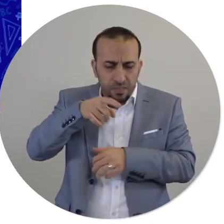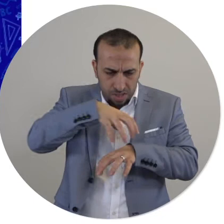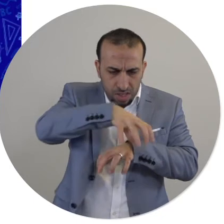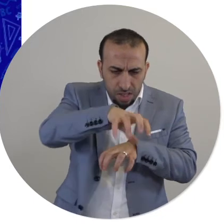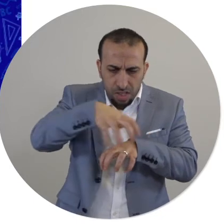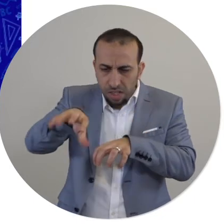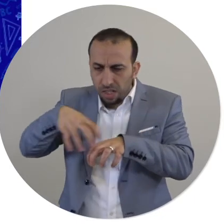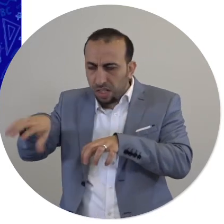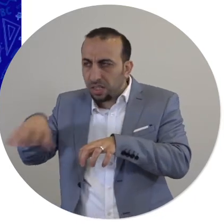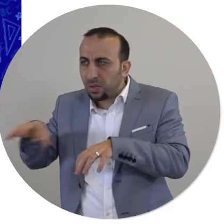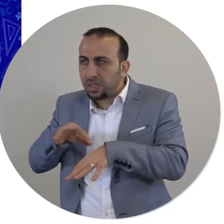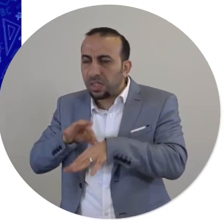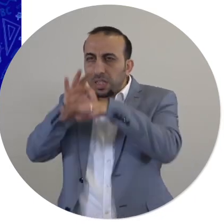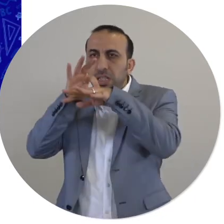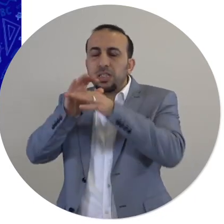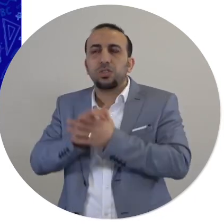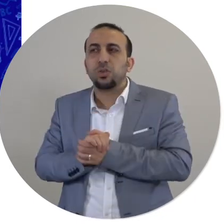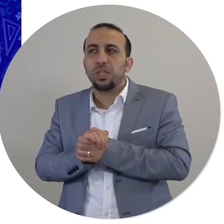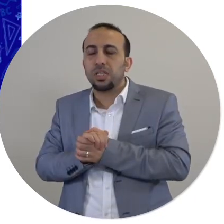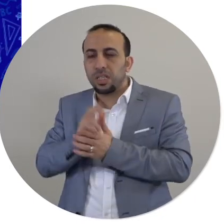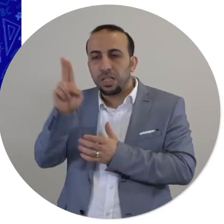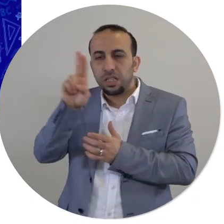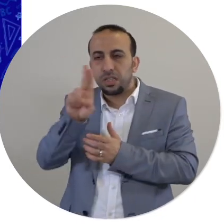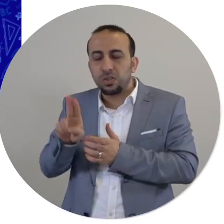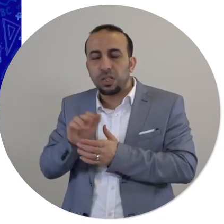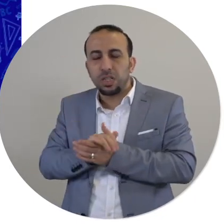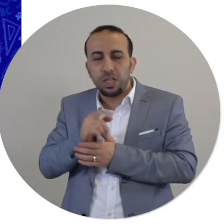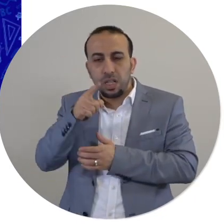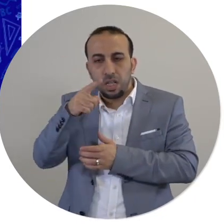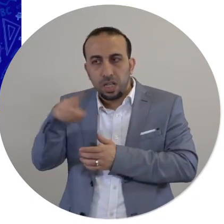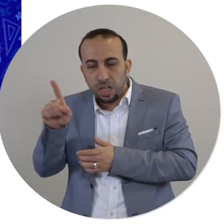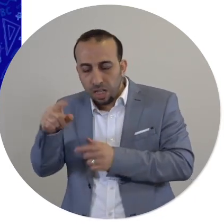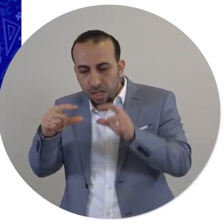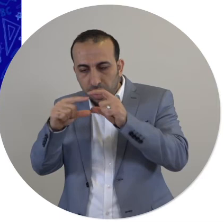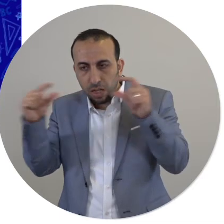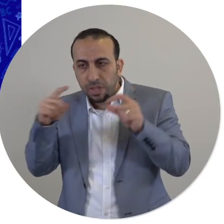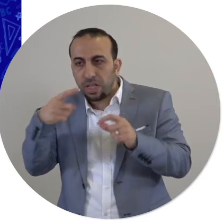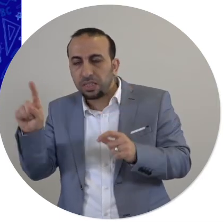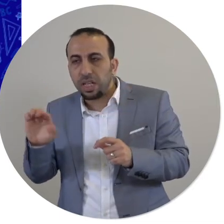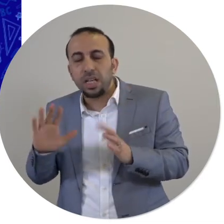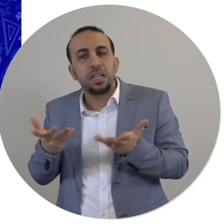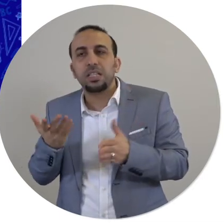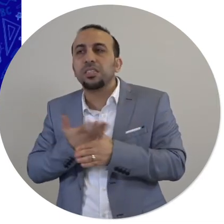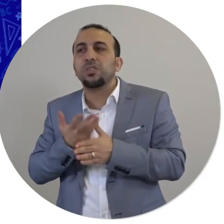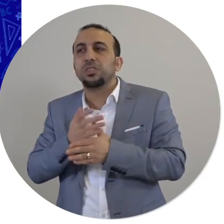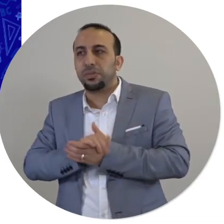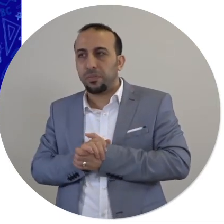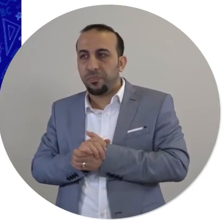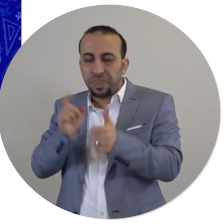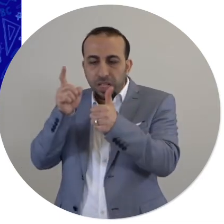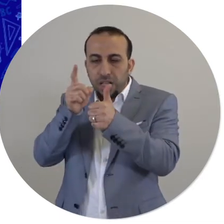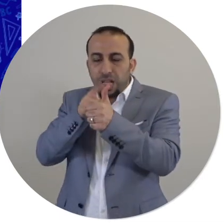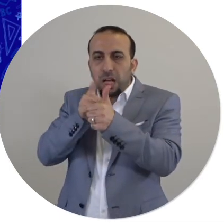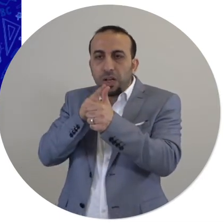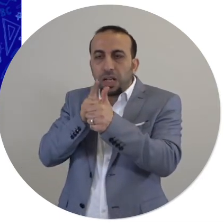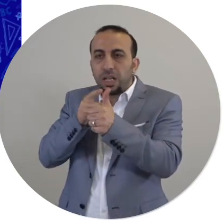اليابس كلها يتم فيها توزيع السكان، أم هناك تضاريس ومناخ يحكمون في التوزيع السكاني؟ هناك بيئات يصعب على الإنسان